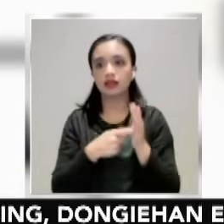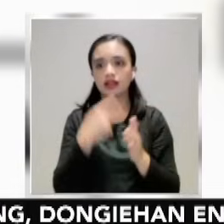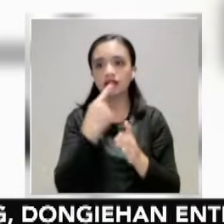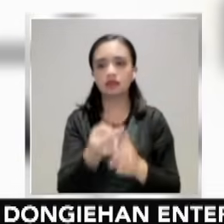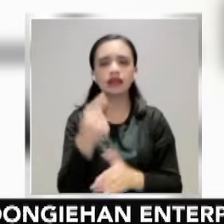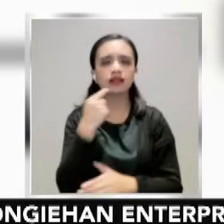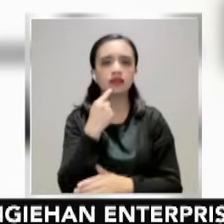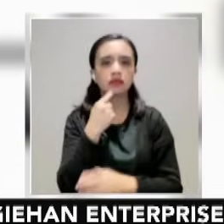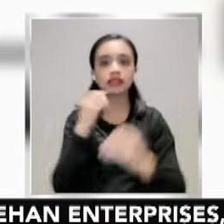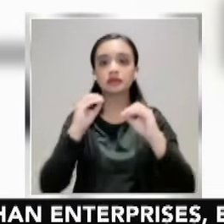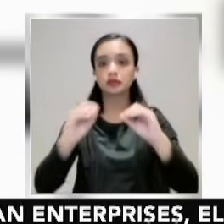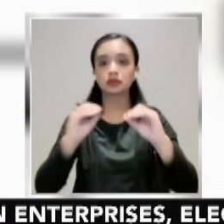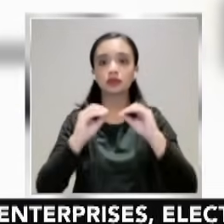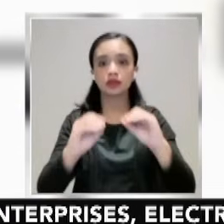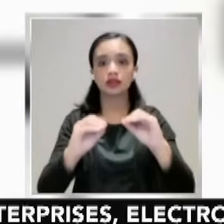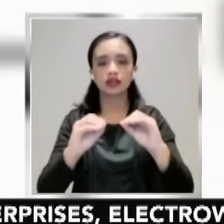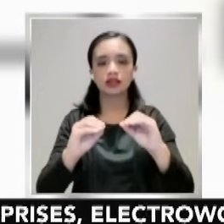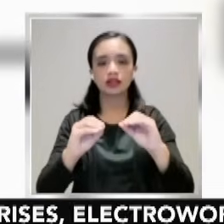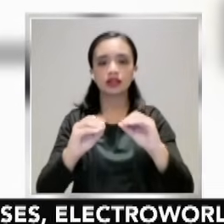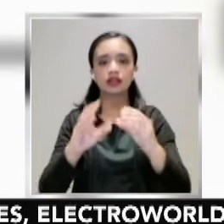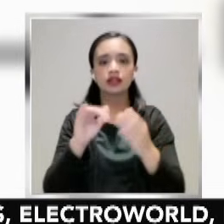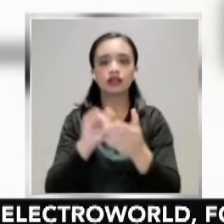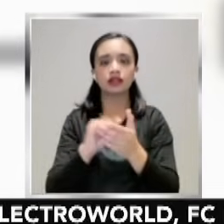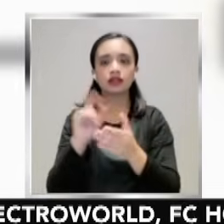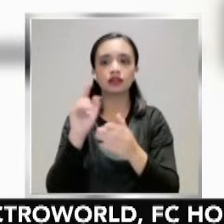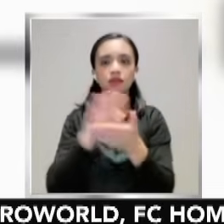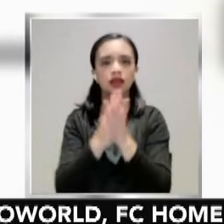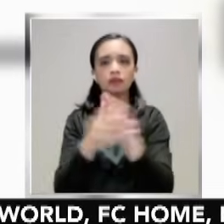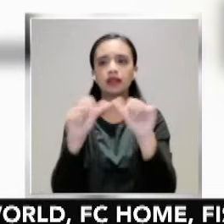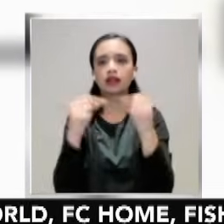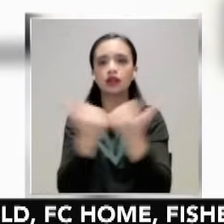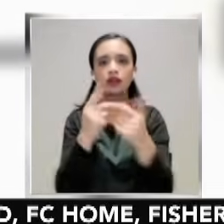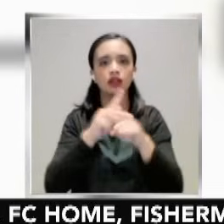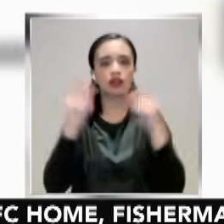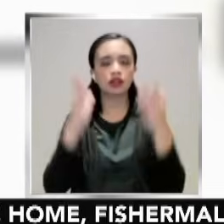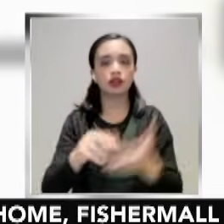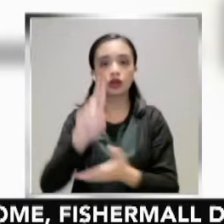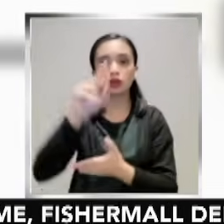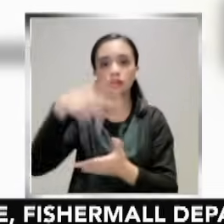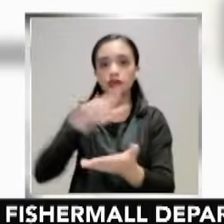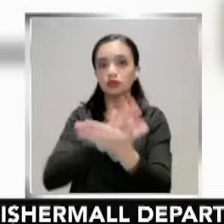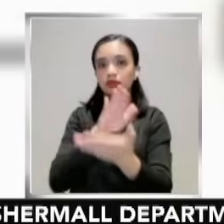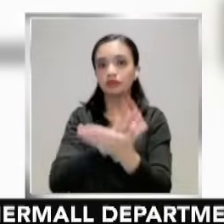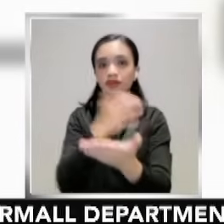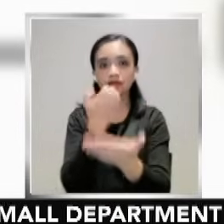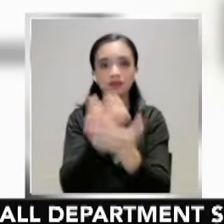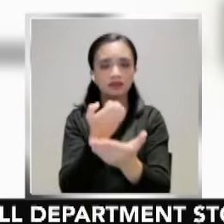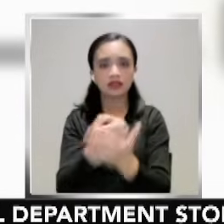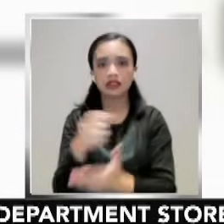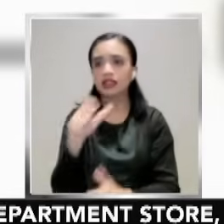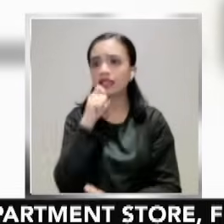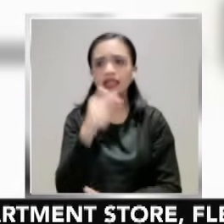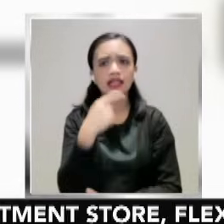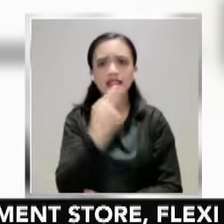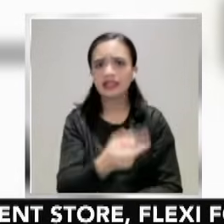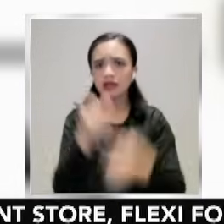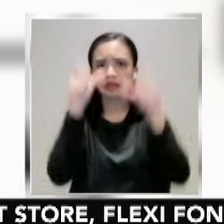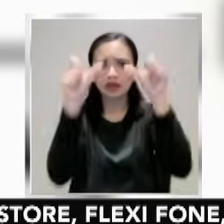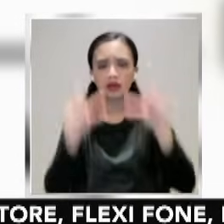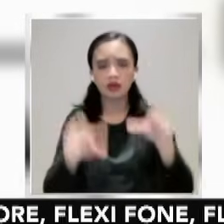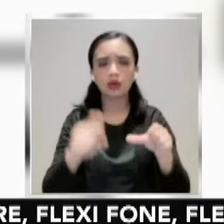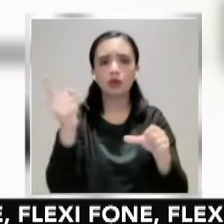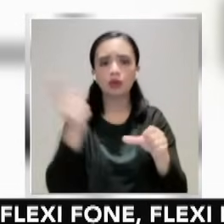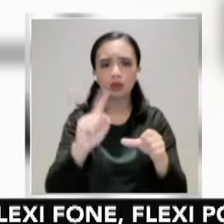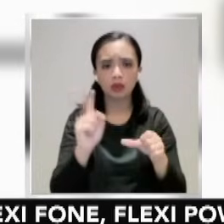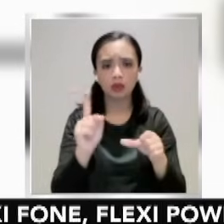bilang dating associate professor sa UP School of Economics hindi niya sinabi sa post kung ano ang pinatutungkulan ng graph pero